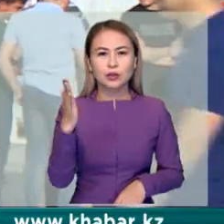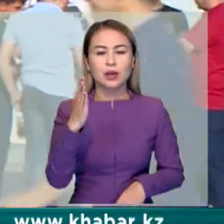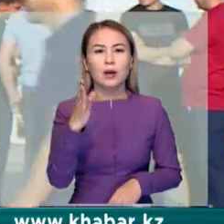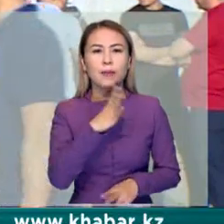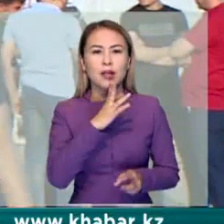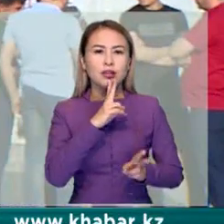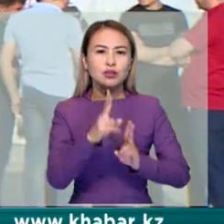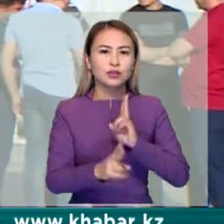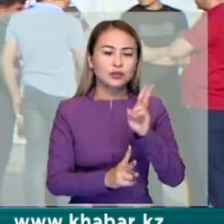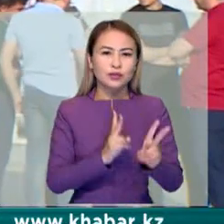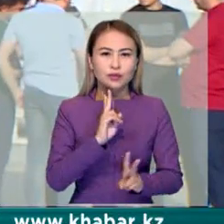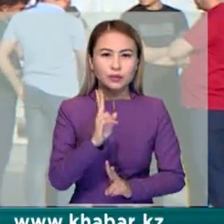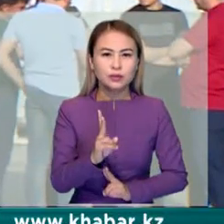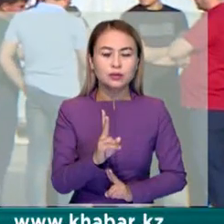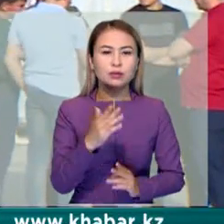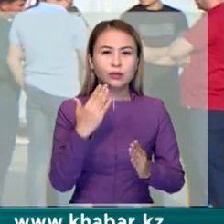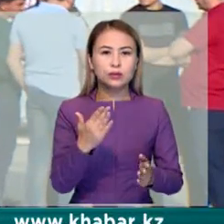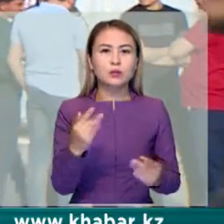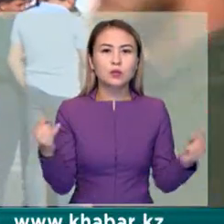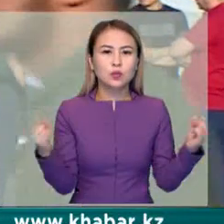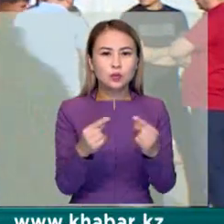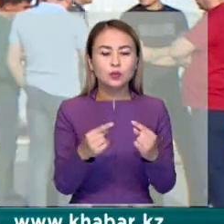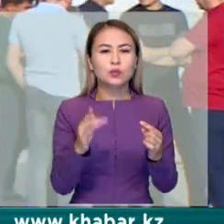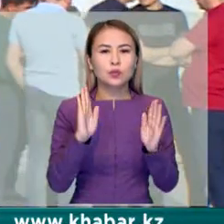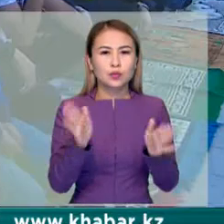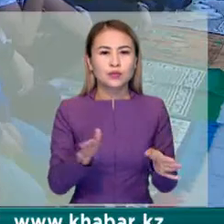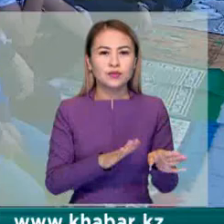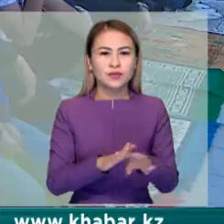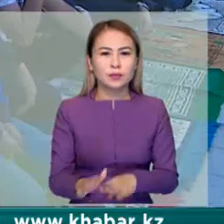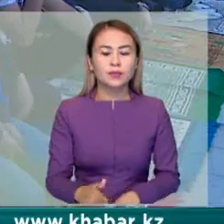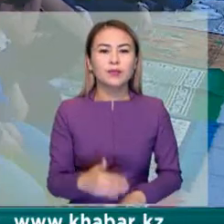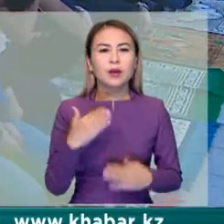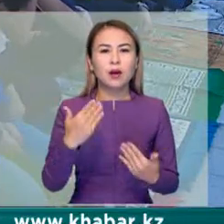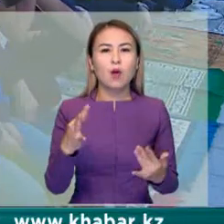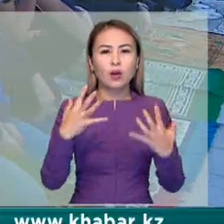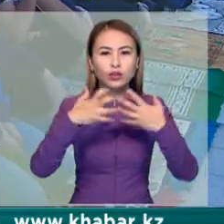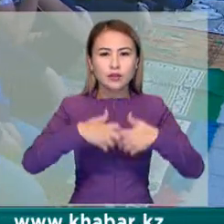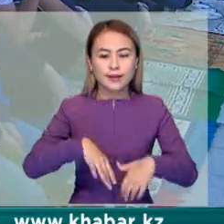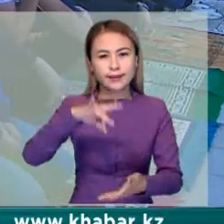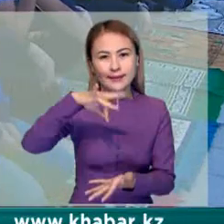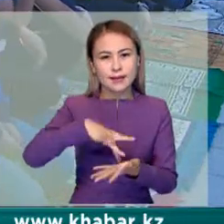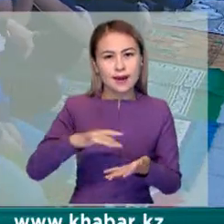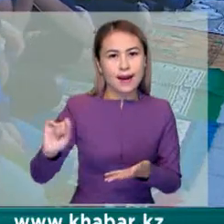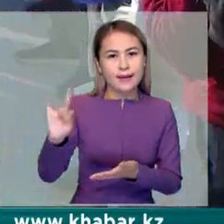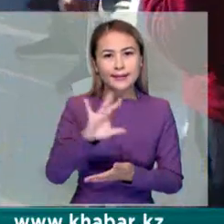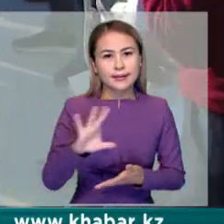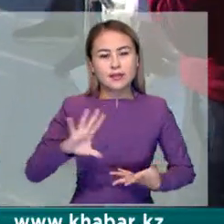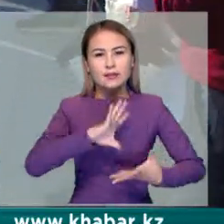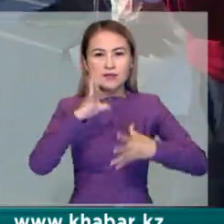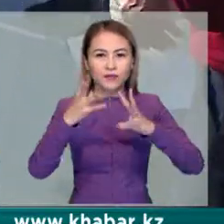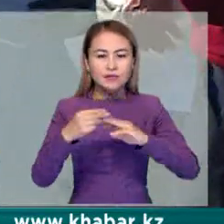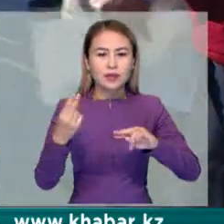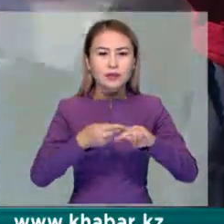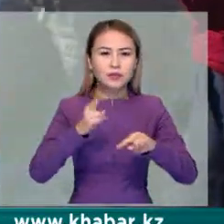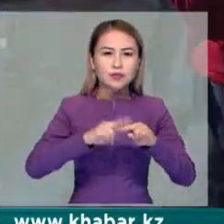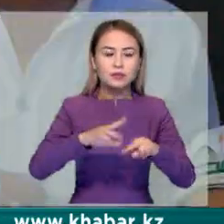түсті. Сол мыңнан астам өтінішті біз қанағаттандыратын боламыз, иншалла. Көлемі жағынан Орталық Азия бойынша теңдесі жоқ республикалық